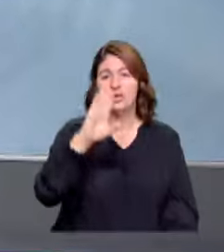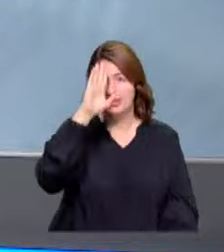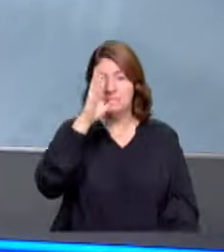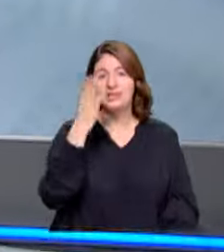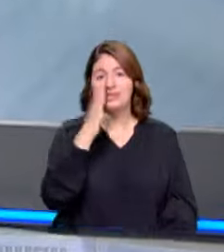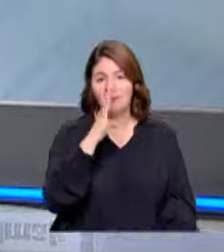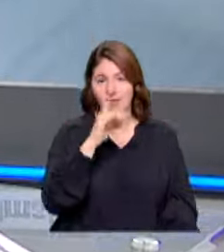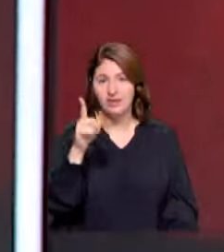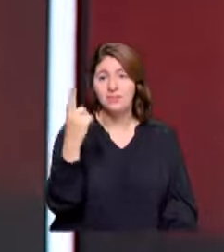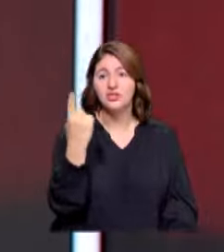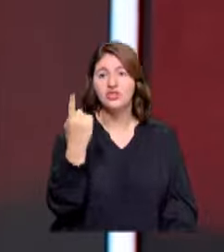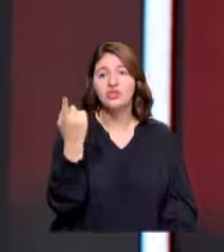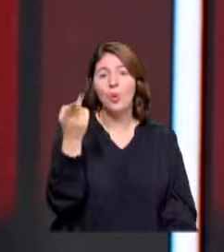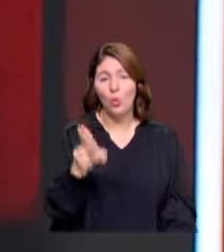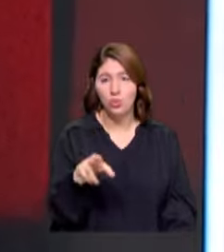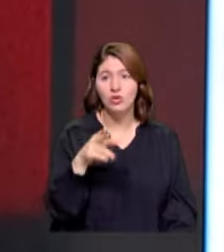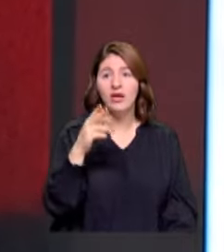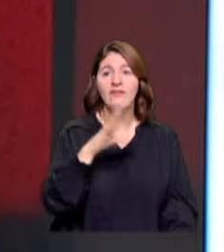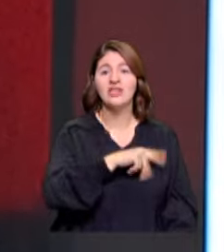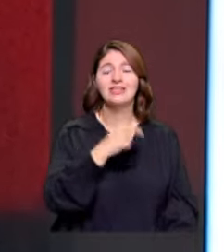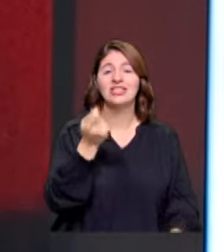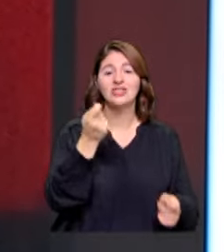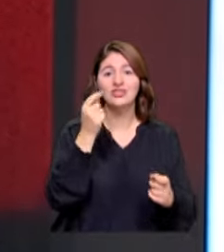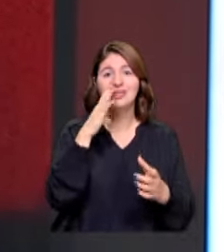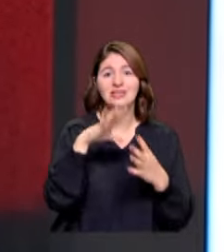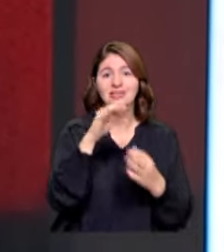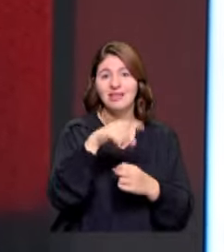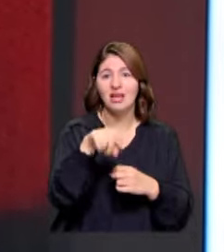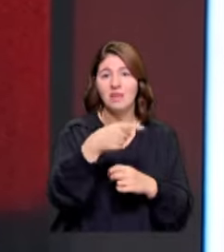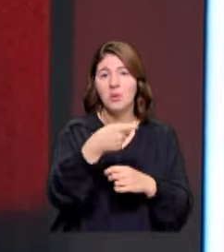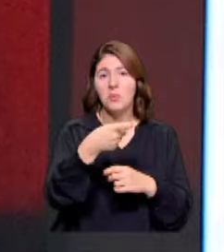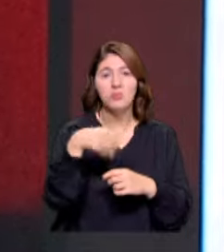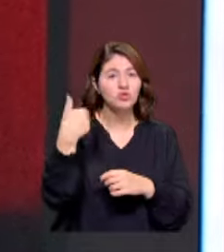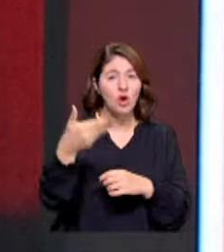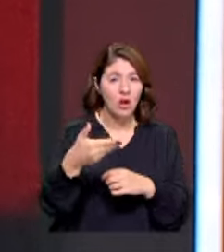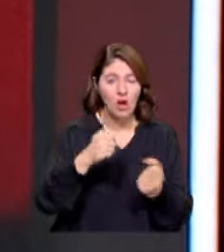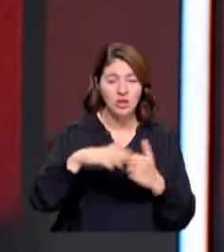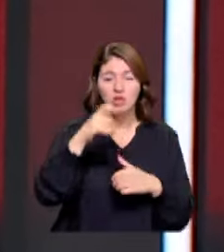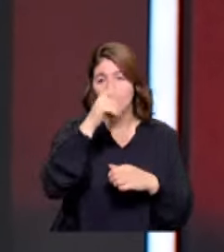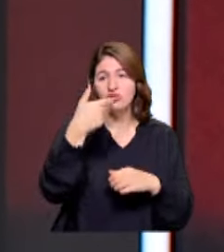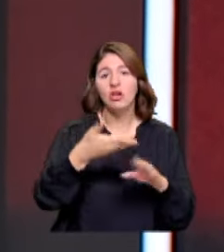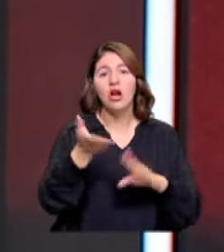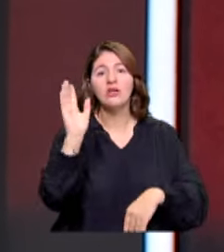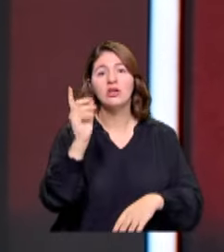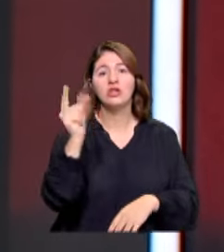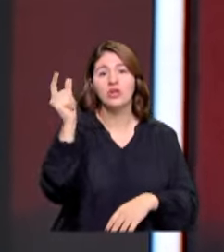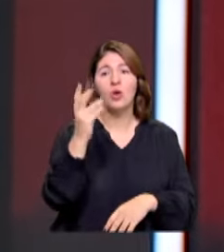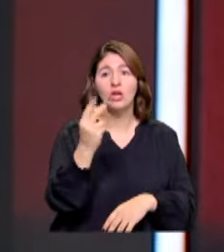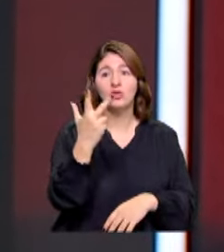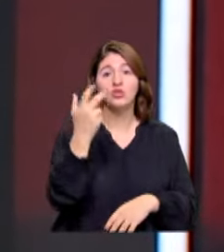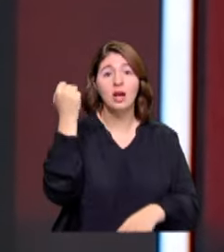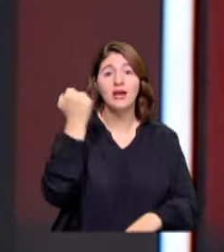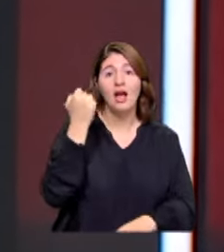İstanbul Kağıthane'de bir kişinin öldüğü Filistinli iş insanlarına silahlı saldırı olayından sonra yurt dışına kaçan 3